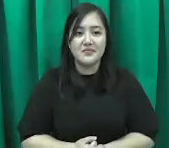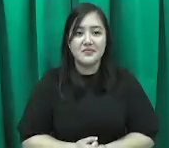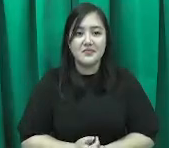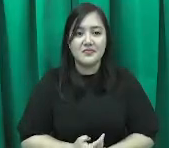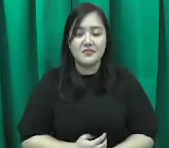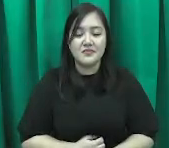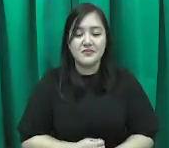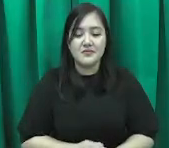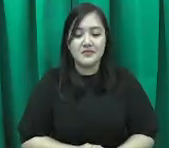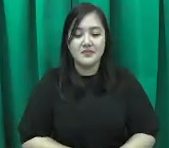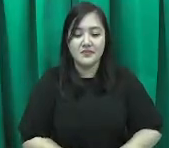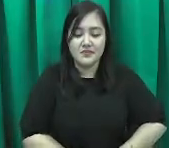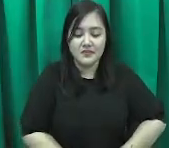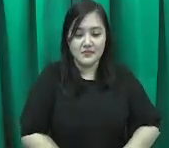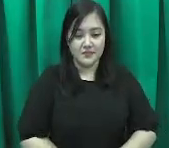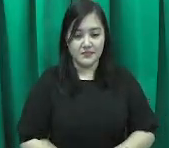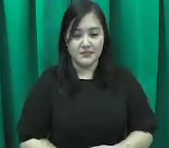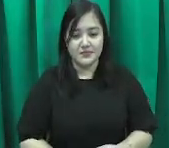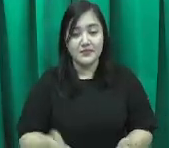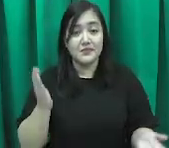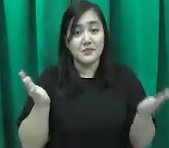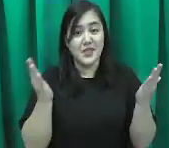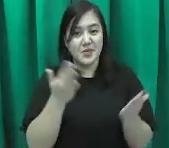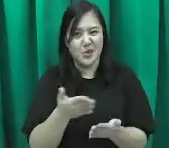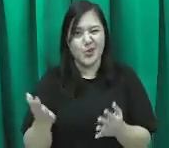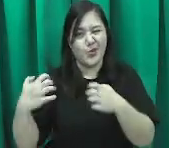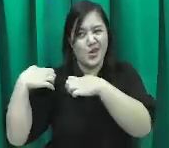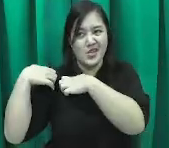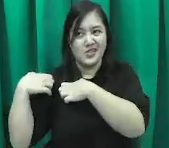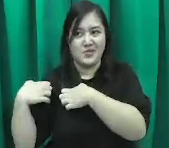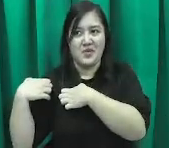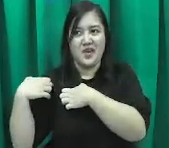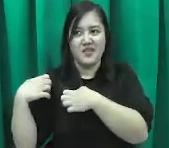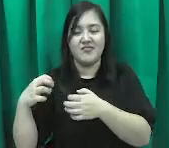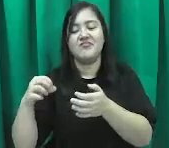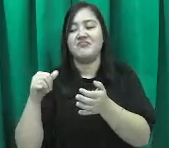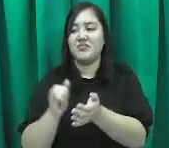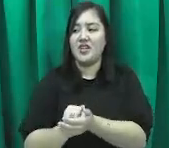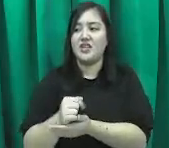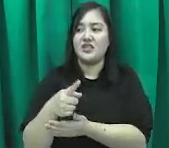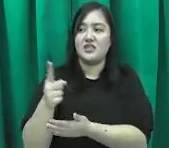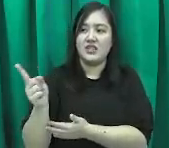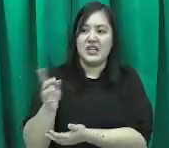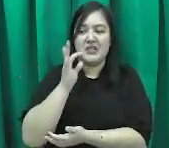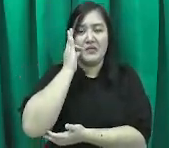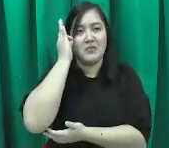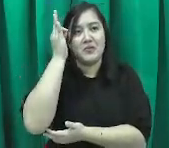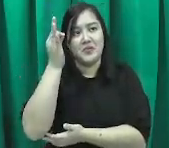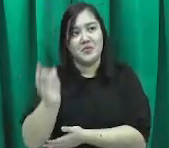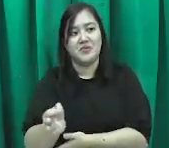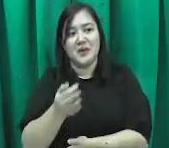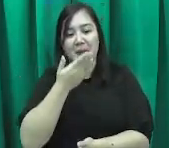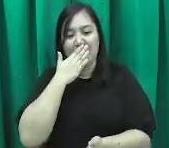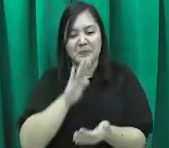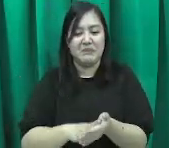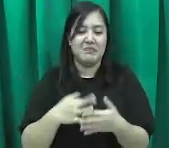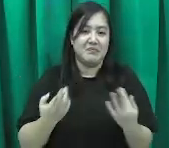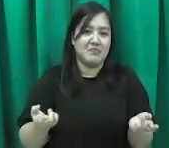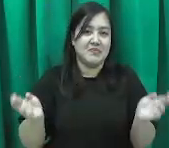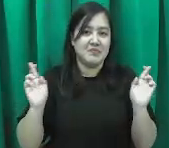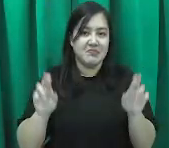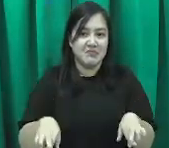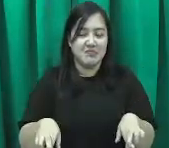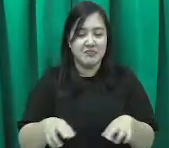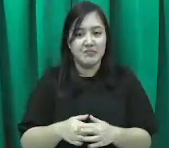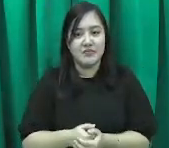maayos yung relationship nilang couple. So parang sinasabi mo, anak, wag trabaho ka. Huwag kang papayag. Kasi